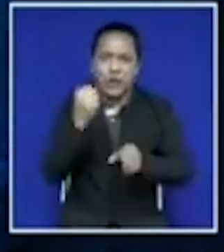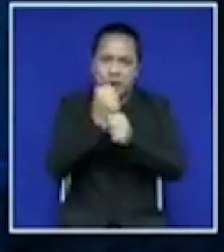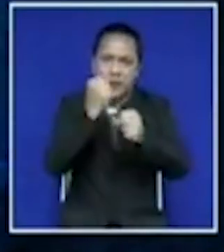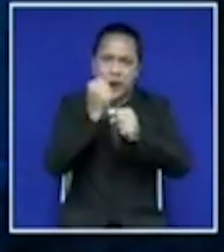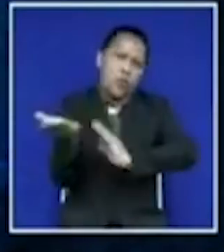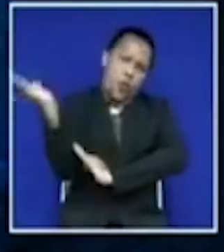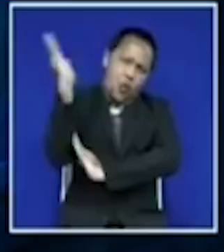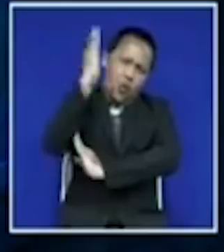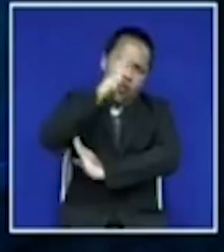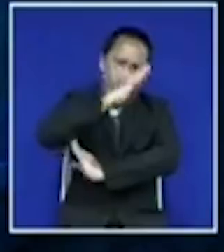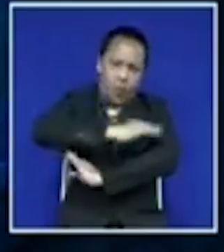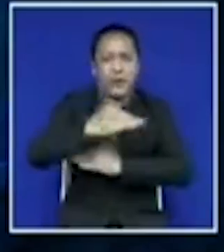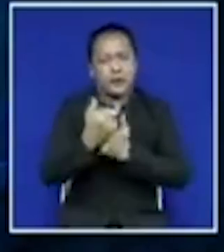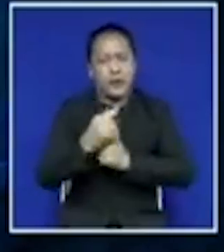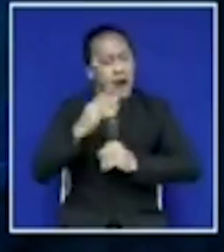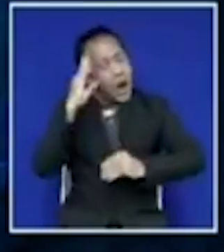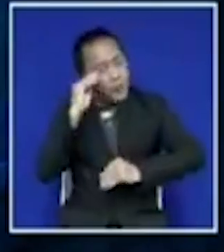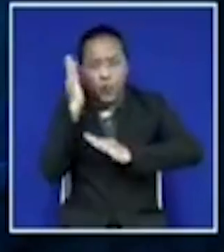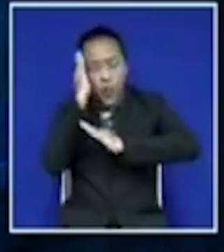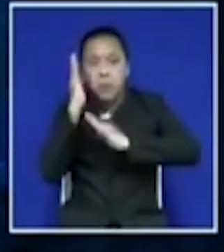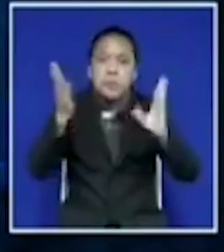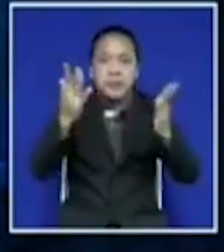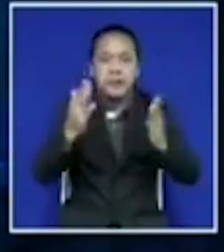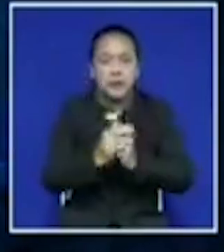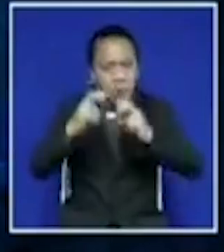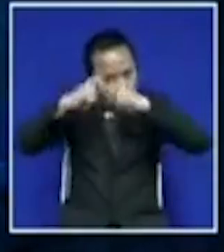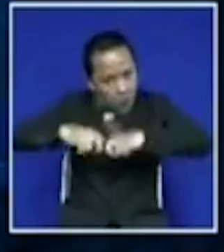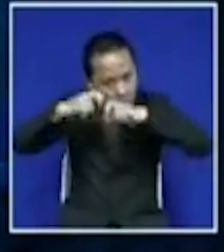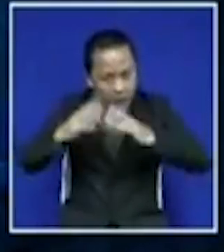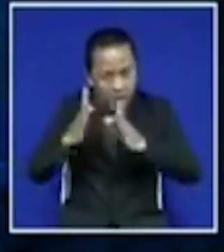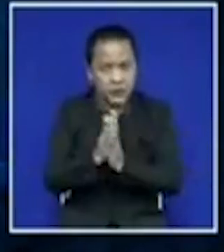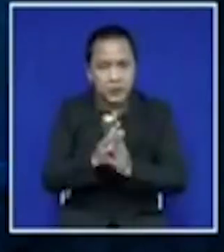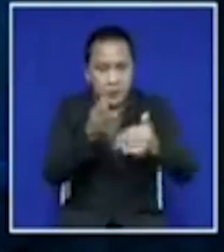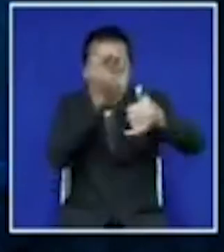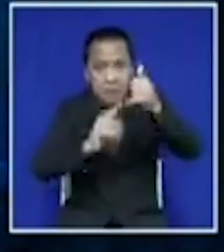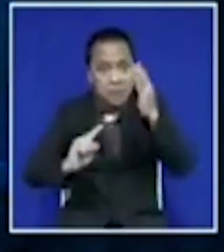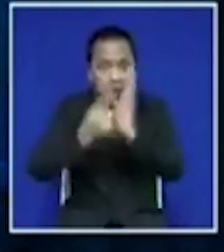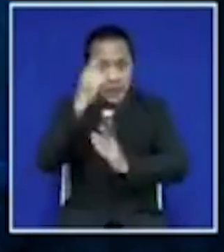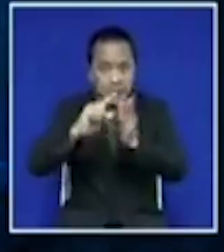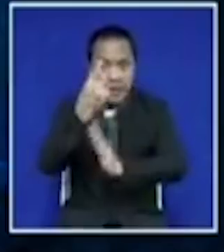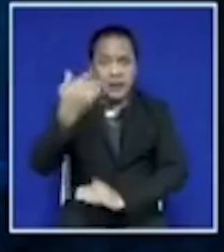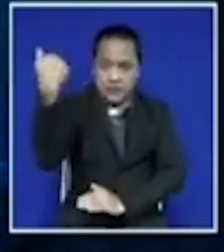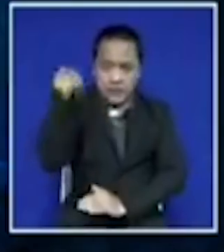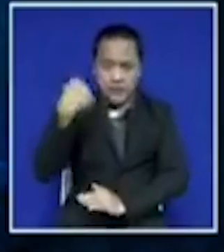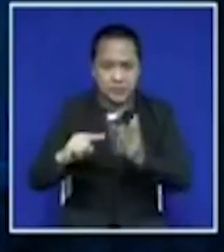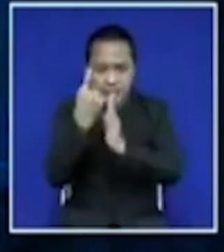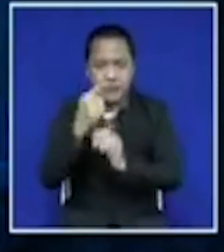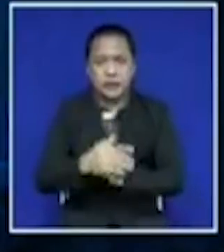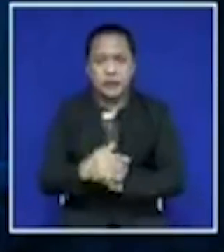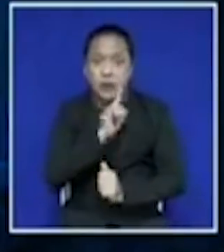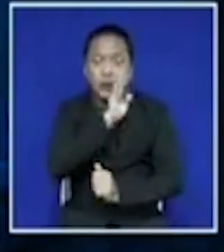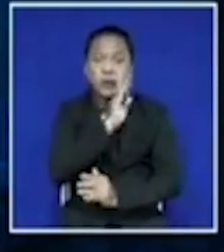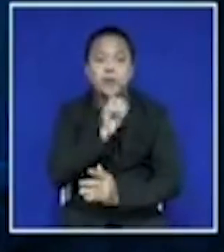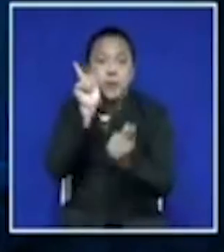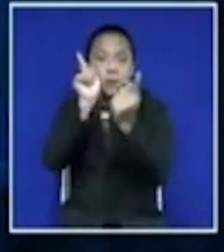อด24ชั่วโมงเลยครับตอนนี้ไม่ได้หลับได้นอนกันเลยแต่ยังไงก็ตามแต่พอมีเคสรายใหม่เข้ามาแล้วถ้าไปพบ